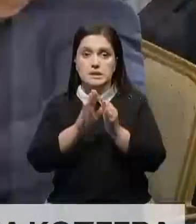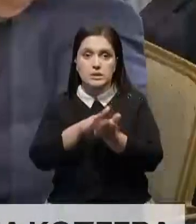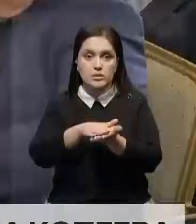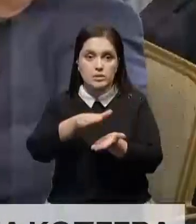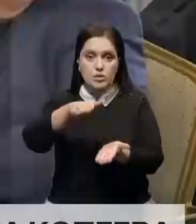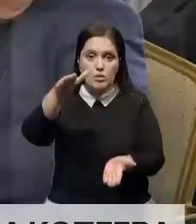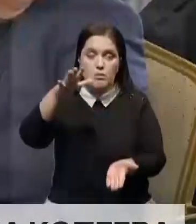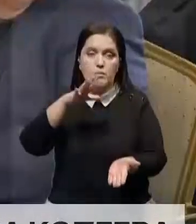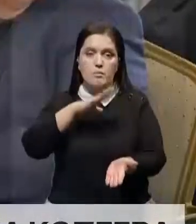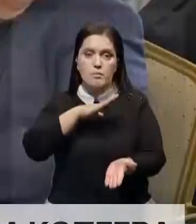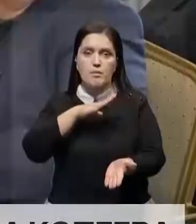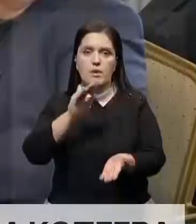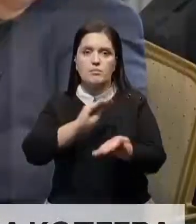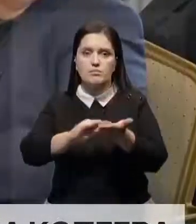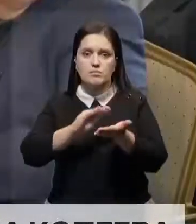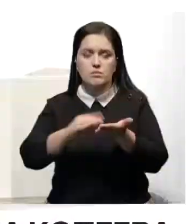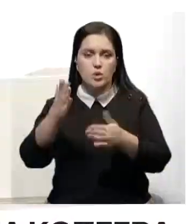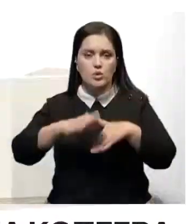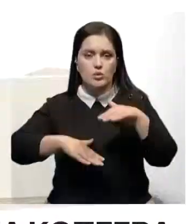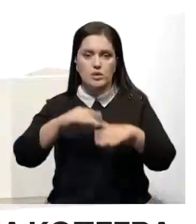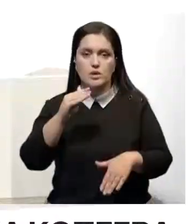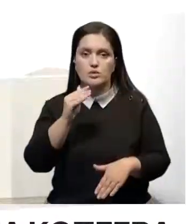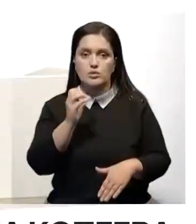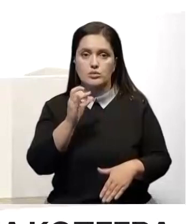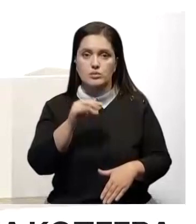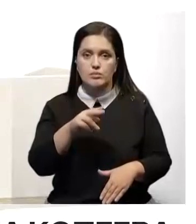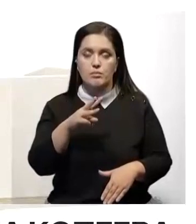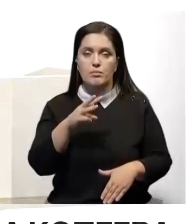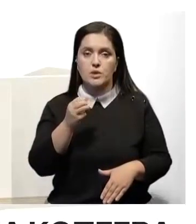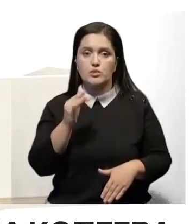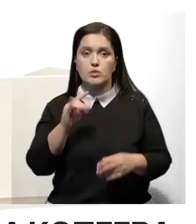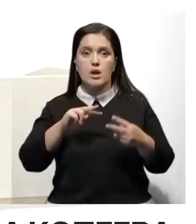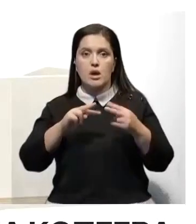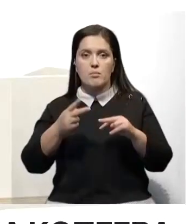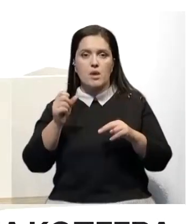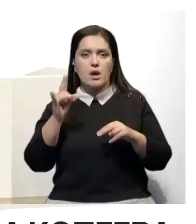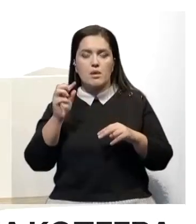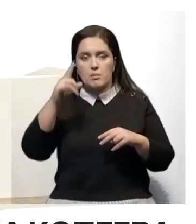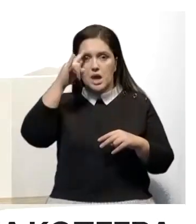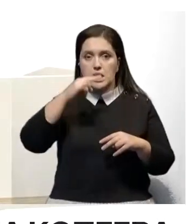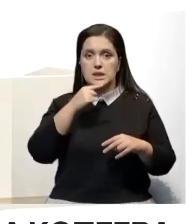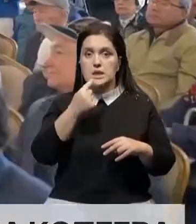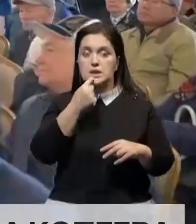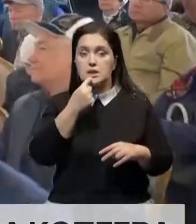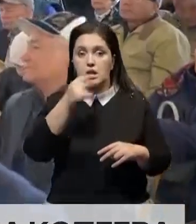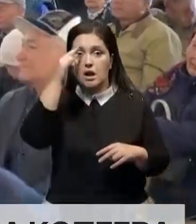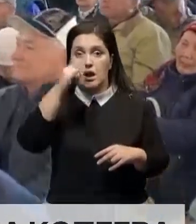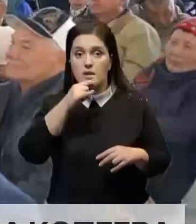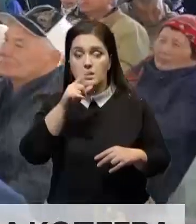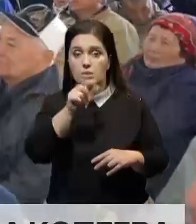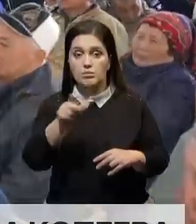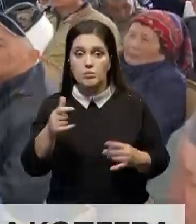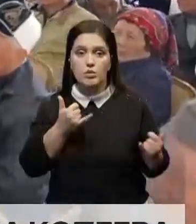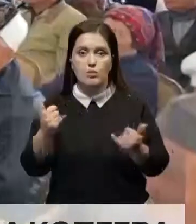которые вошли ранее неизданные рукописи машкора жусупа в том числе переведённые с арабского на казахский язык также казахстанцам теперь